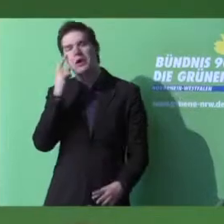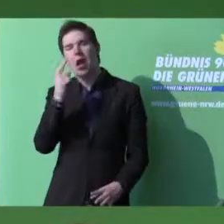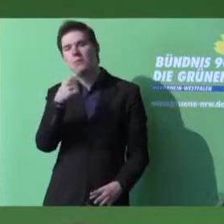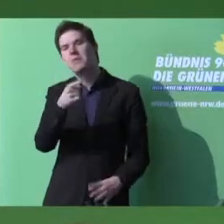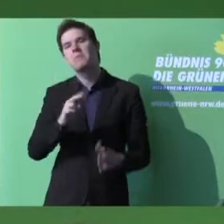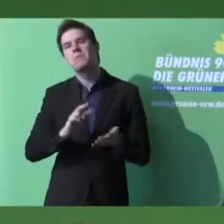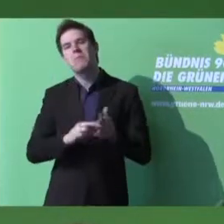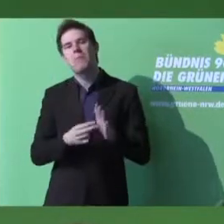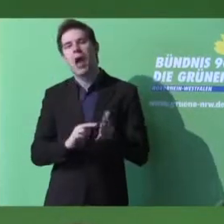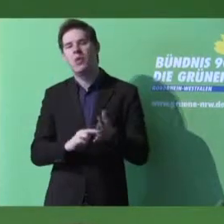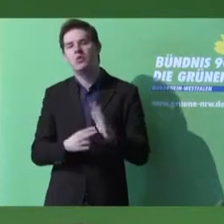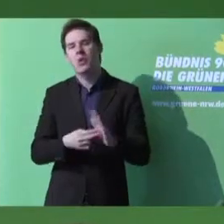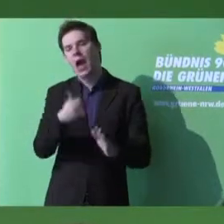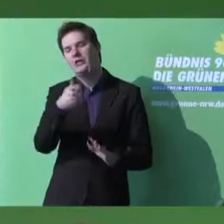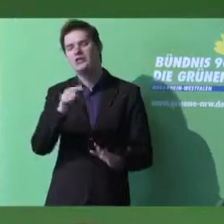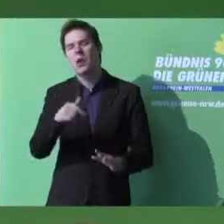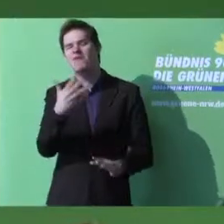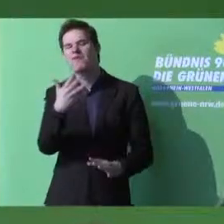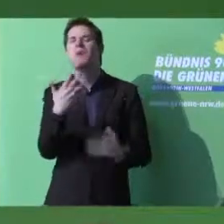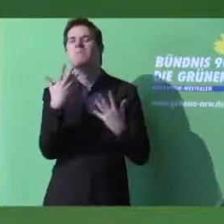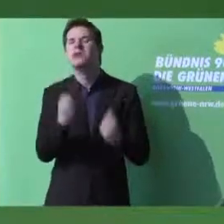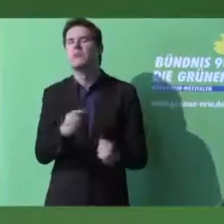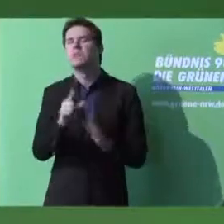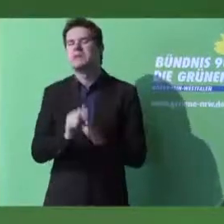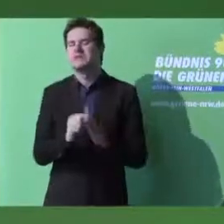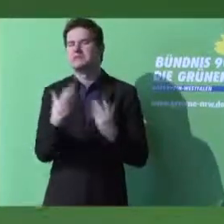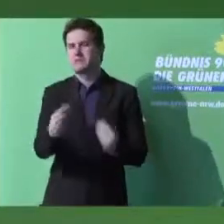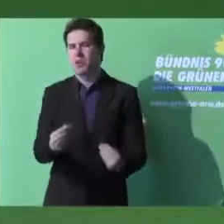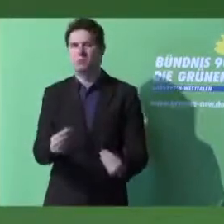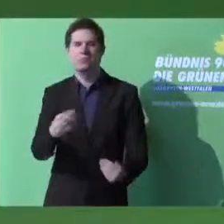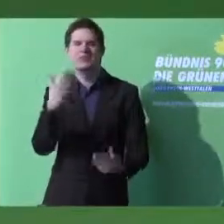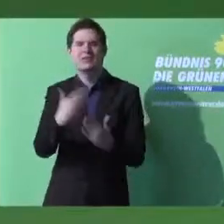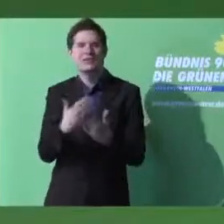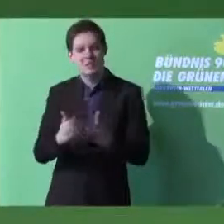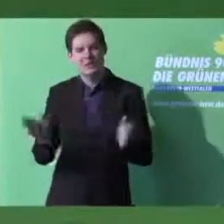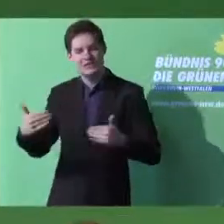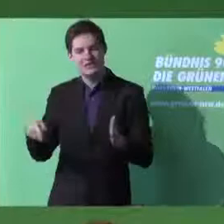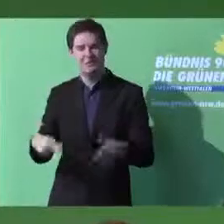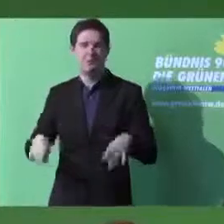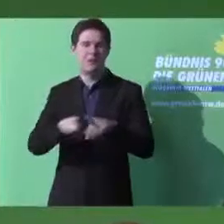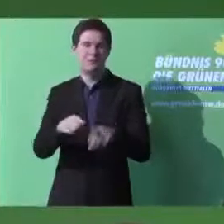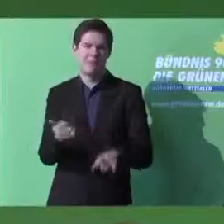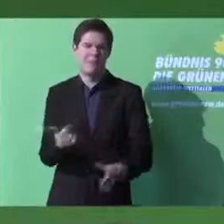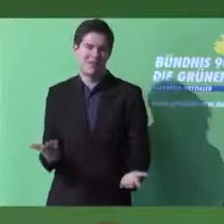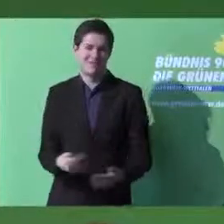mindestens 1,5 Millionen betragen. Und deswegen ist die Kiste so groß. Vielen Dank.